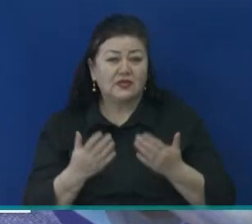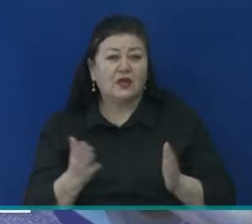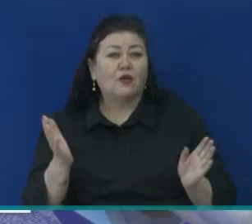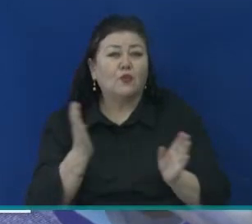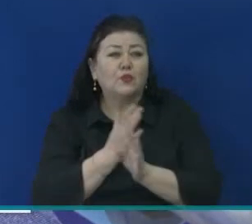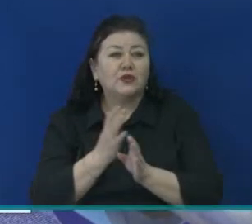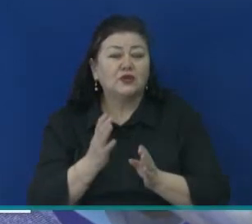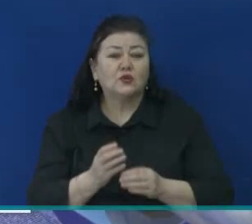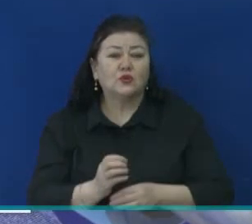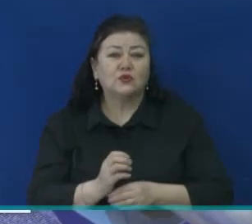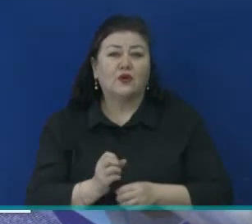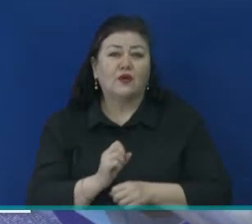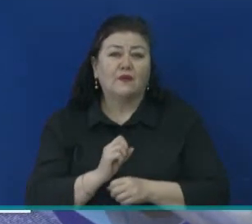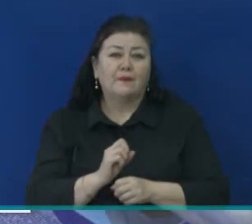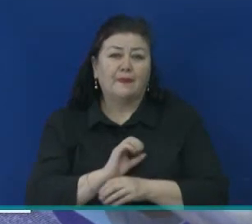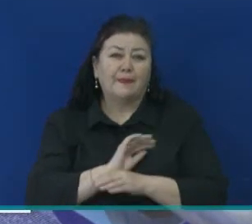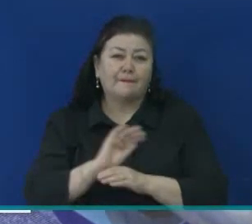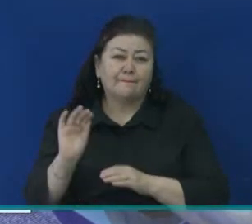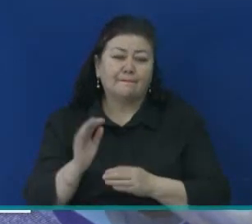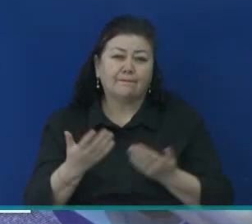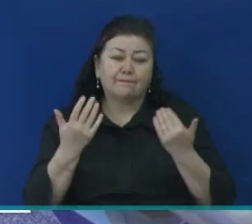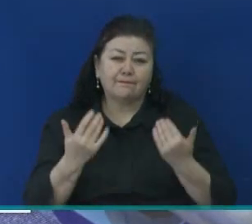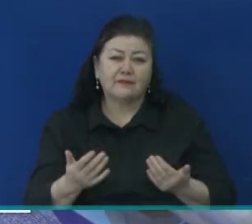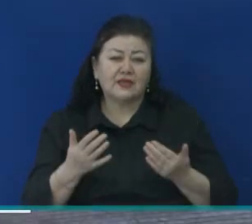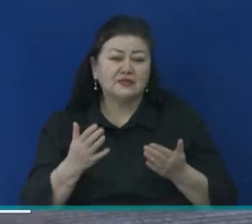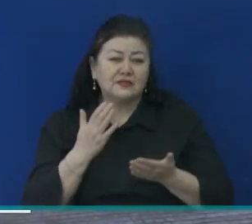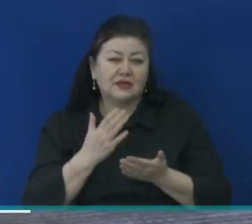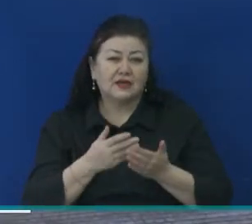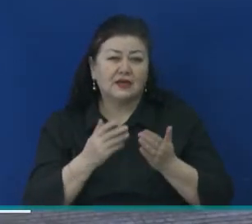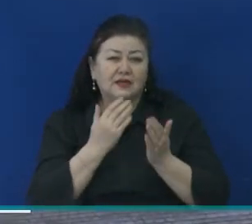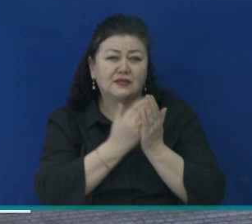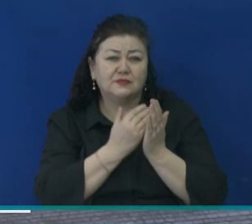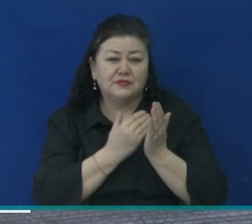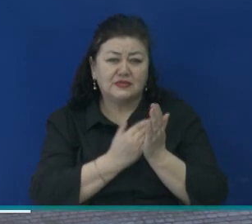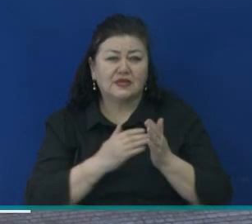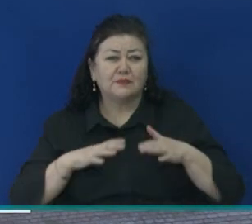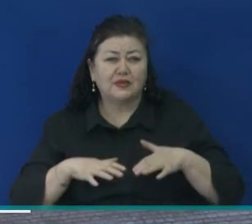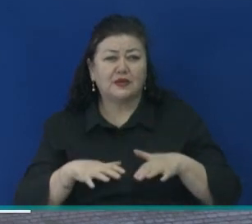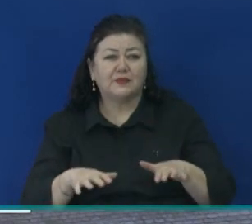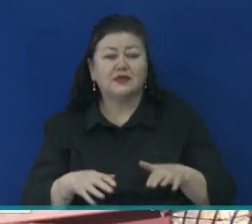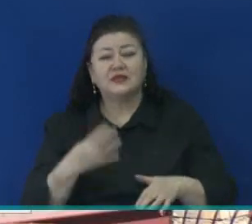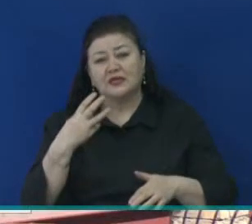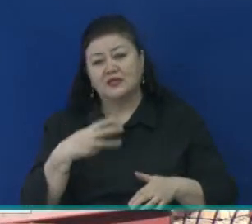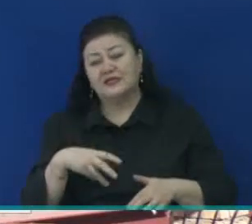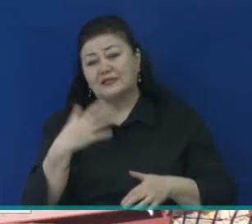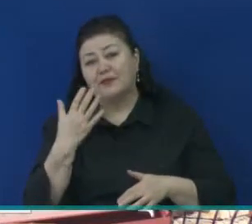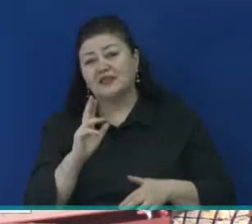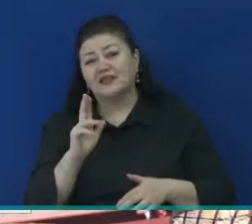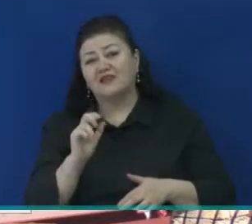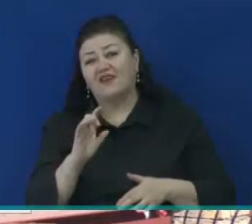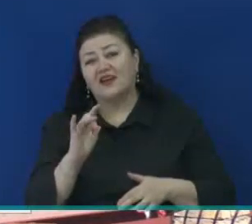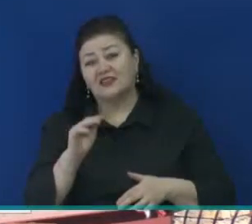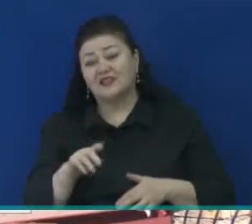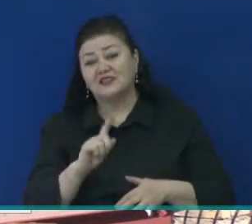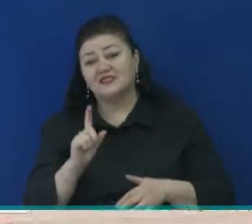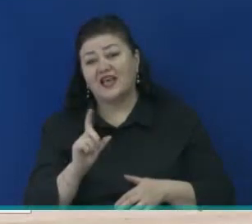ауаға шығарындыларды азайту бойынша іс-шаралар қарастырылған. Ағымдағы жылы 35-ші квартал Ғабасов орталық және Зооветен